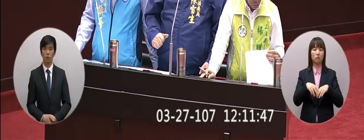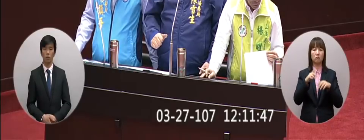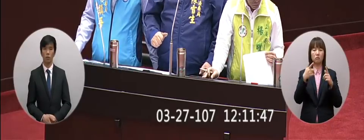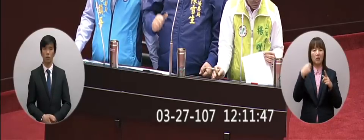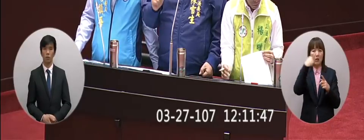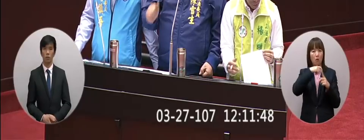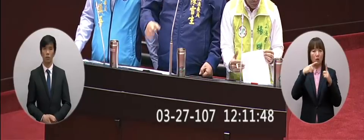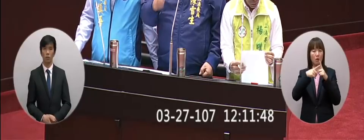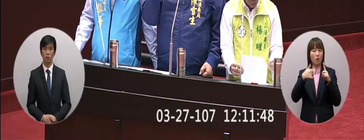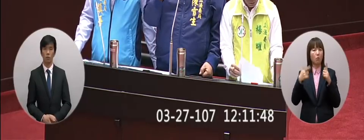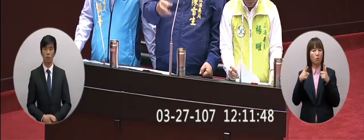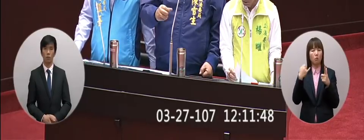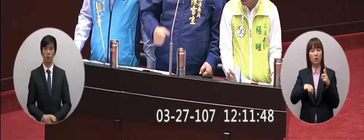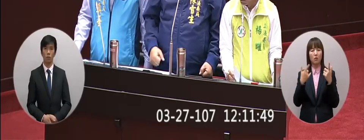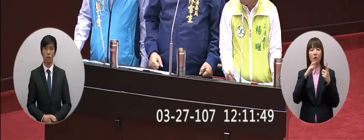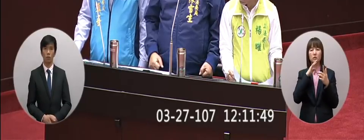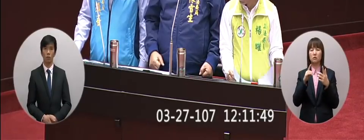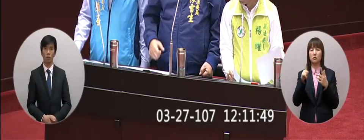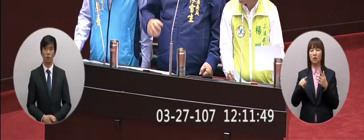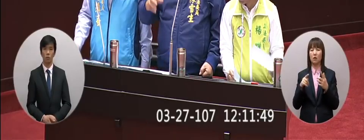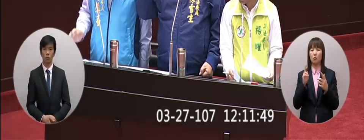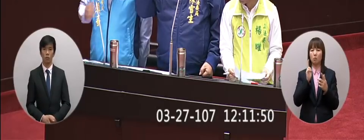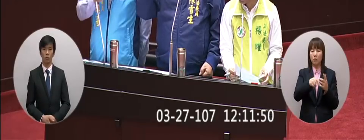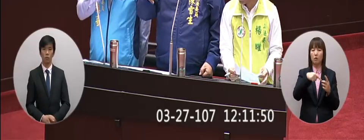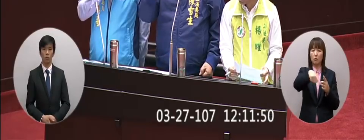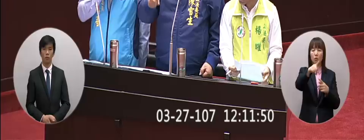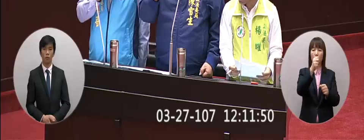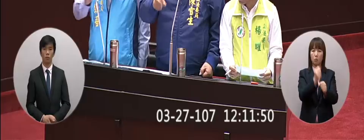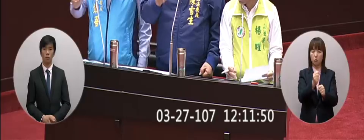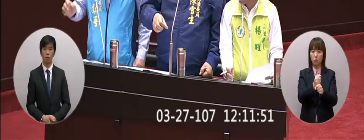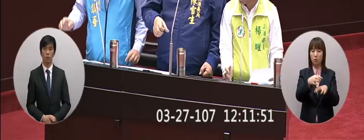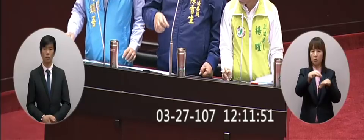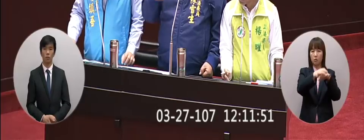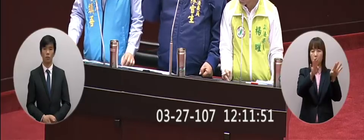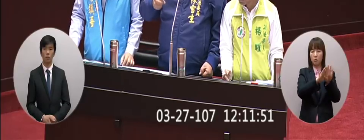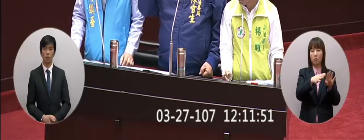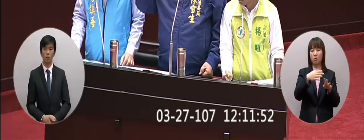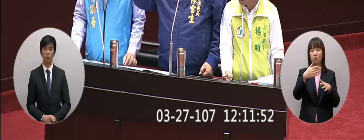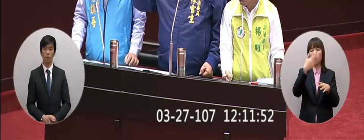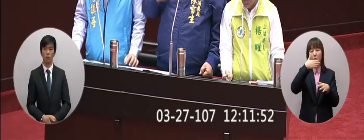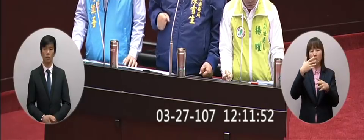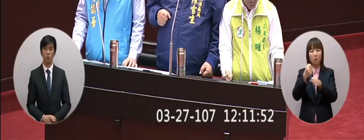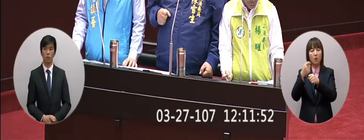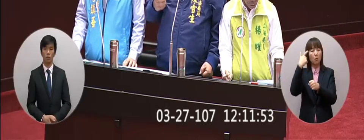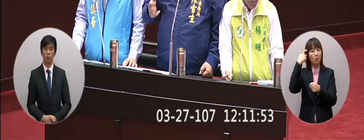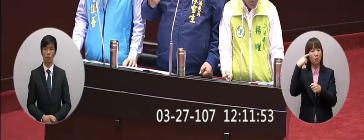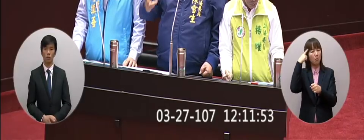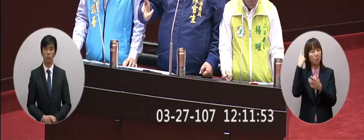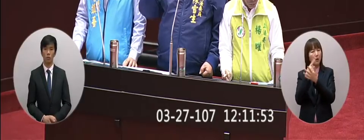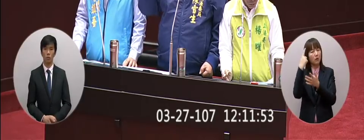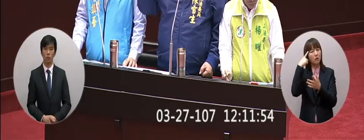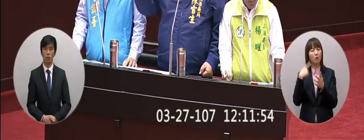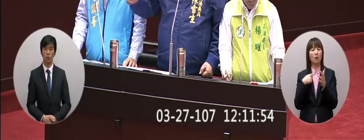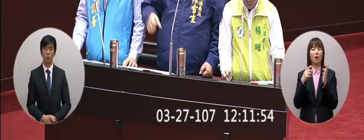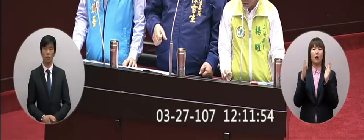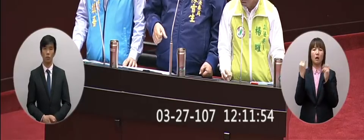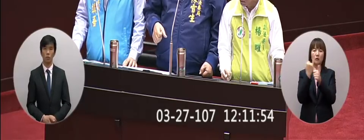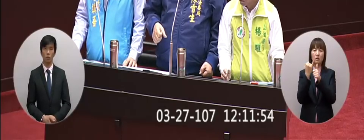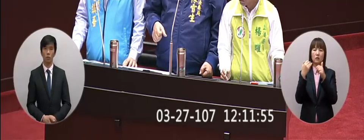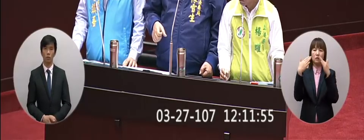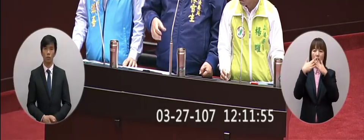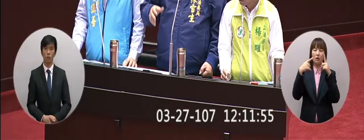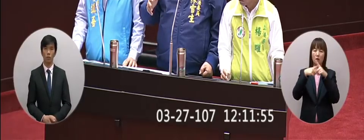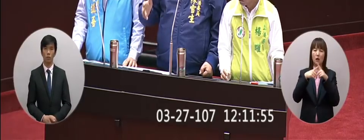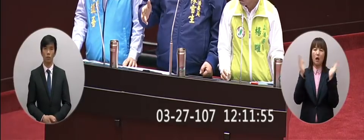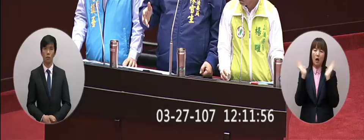是说不好哦，但是他到了那边以后啊，到了金门、马祖、澎湖，他每天在想着老婆、小孩，想着家